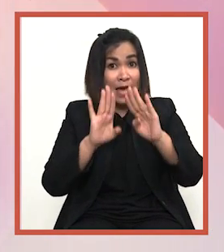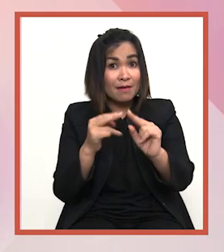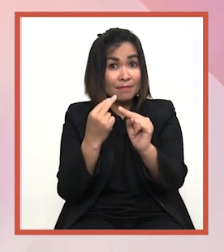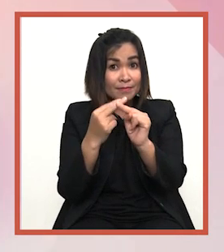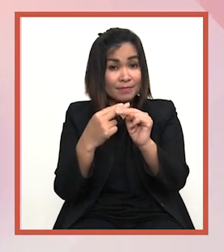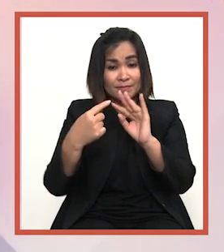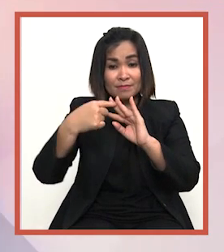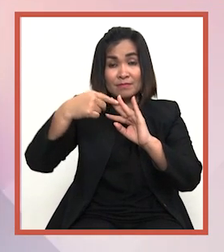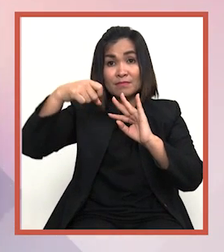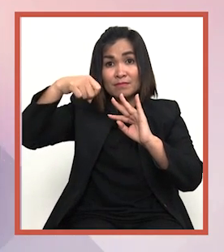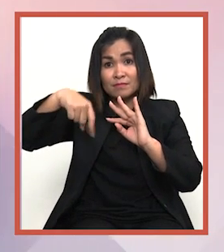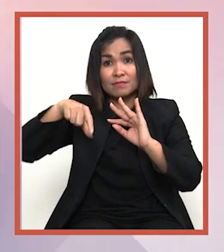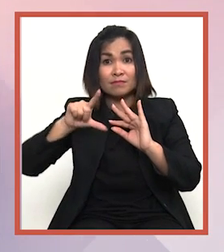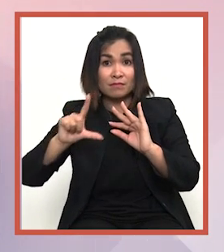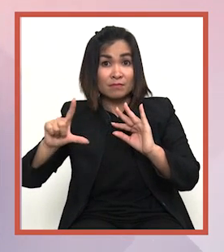ครับนะฮะ